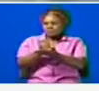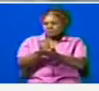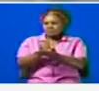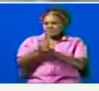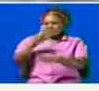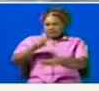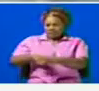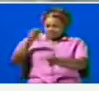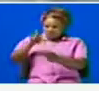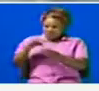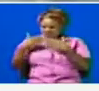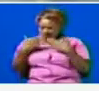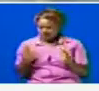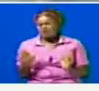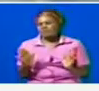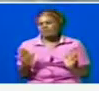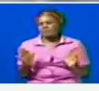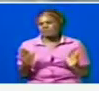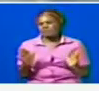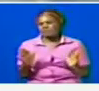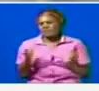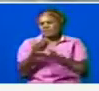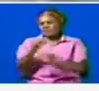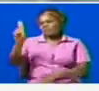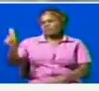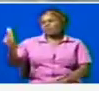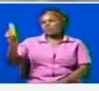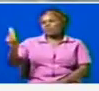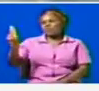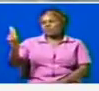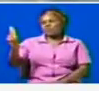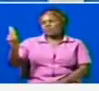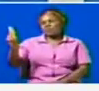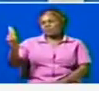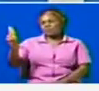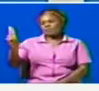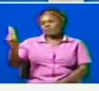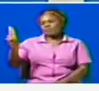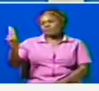kura sasa zinakamilika, Rais Uhuru Kenyatta awe ni mwenye